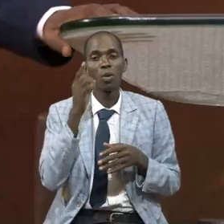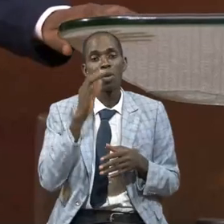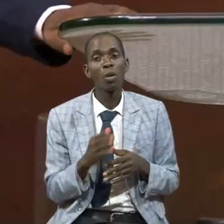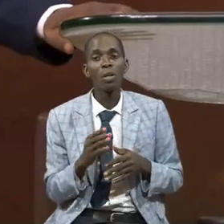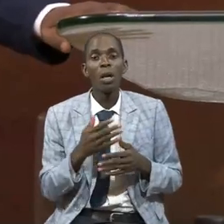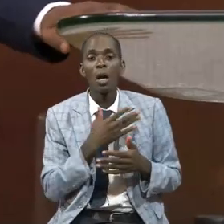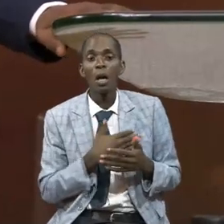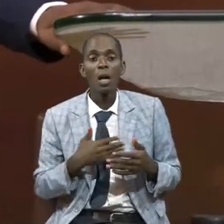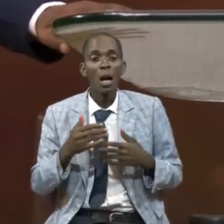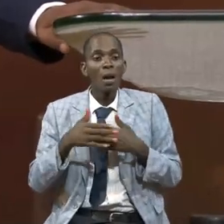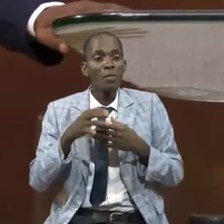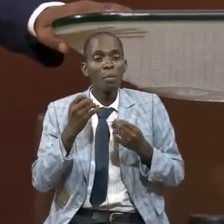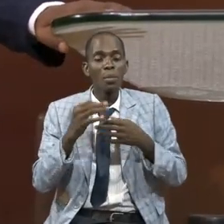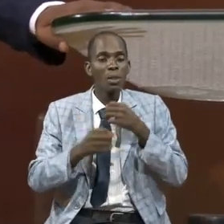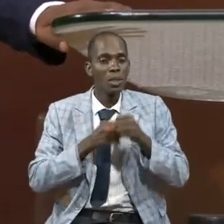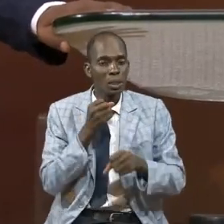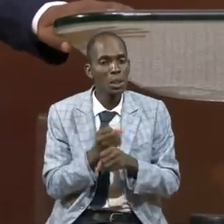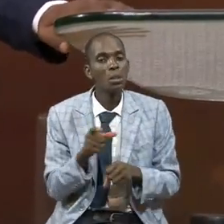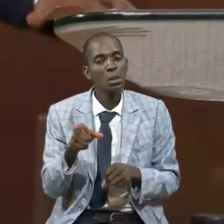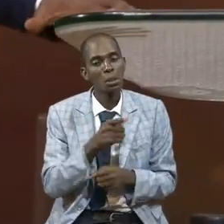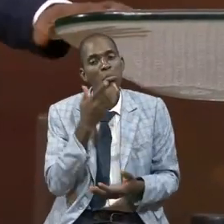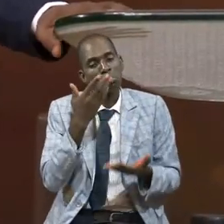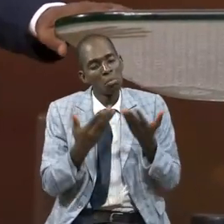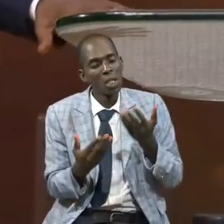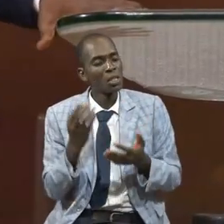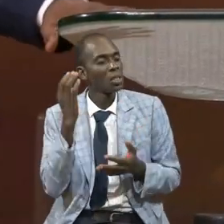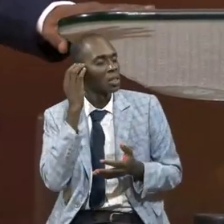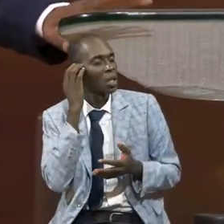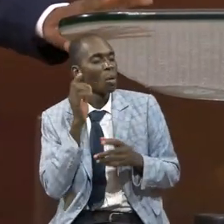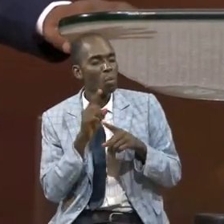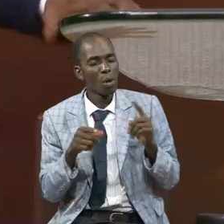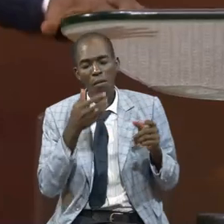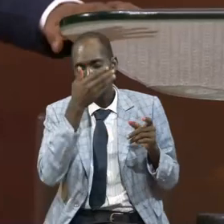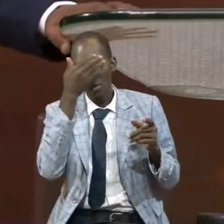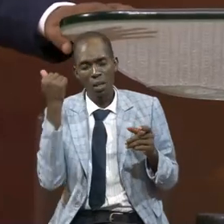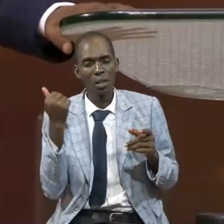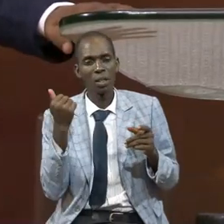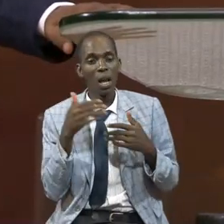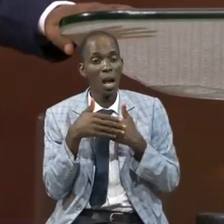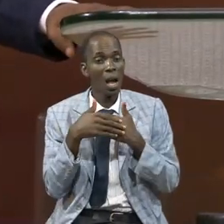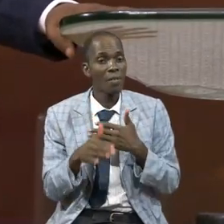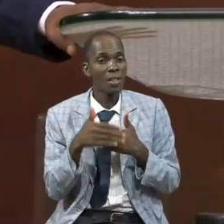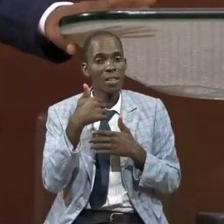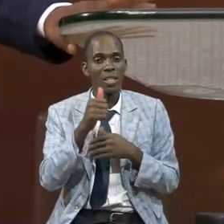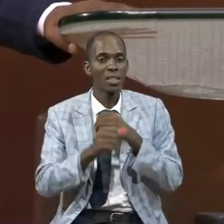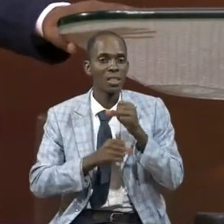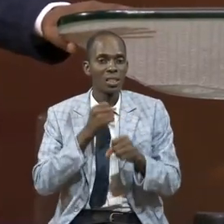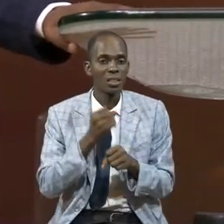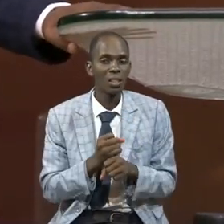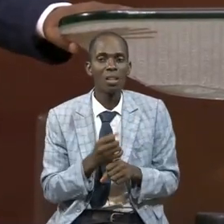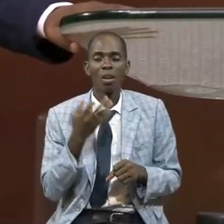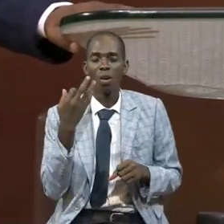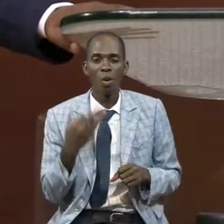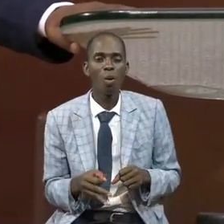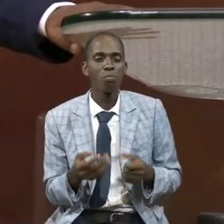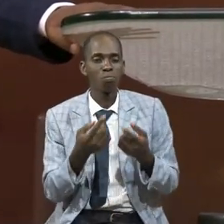ces années. Peut-être qu'il écoute la parole de Dieu, mais à tout moment qu'il écoute, il oublie qui ils sont. Après 10 ans